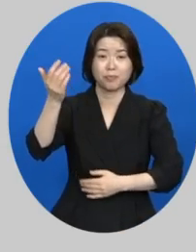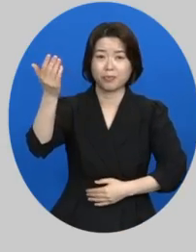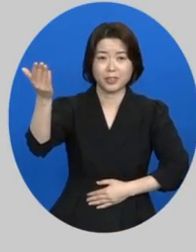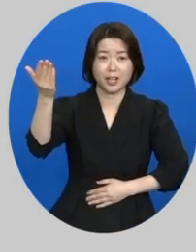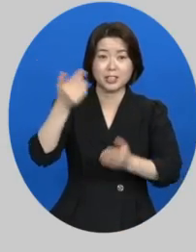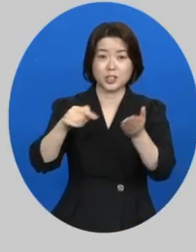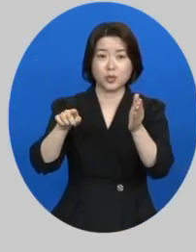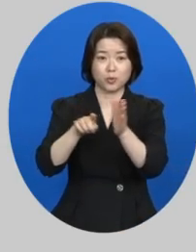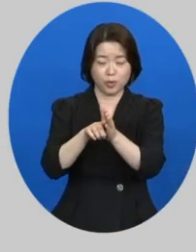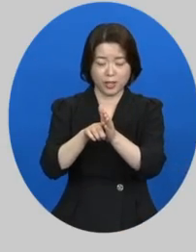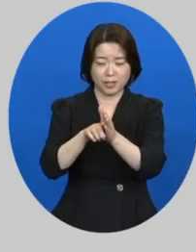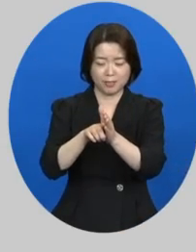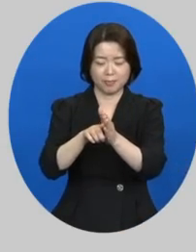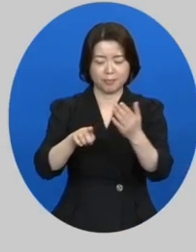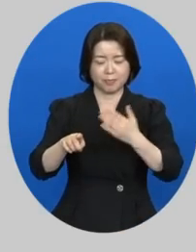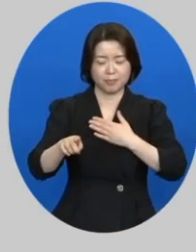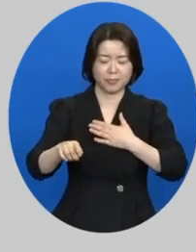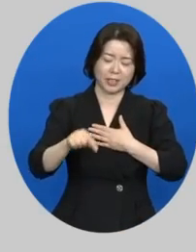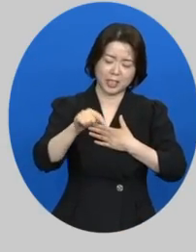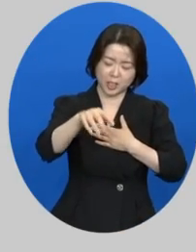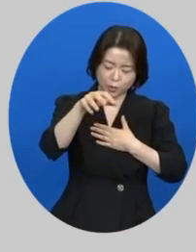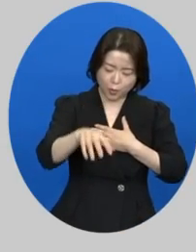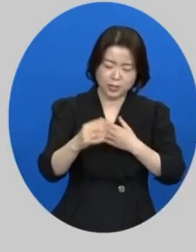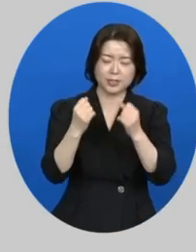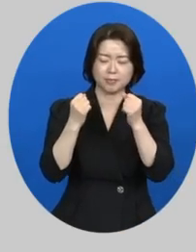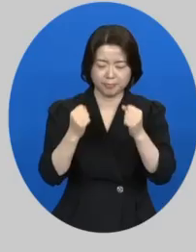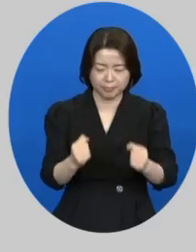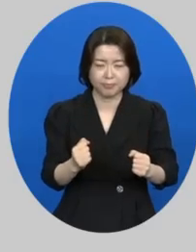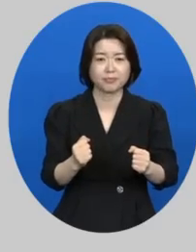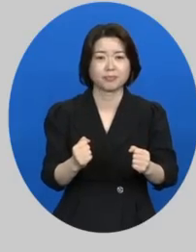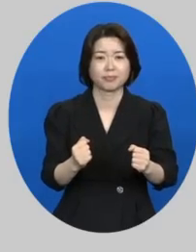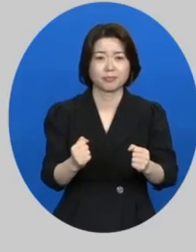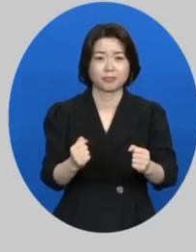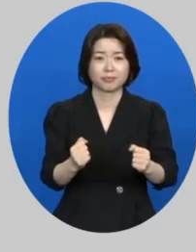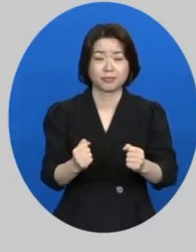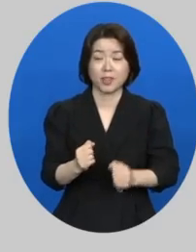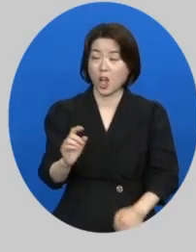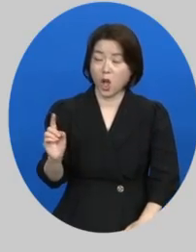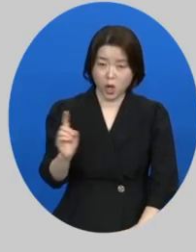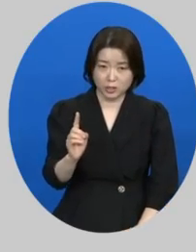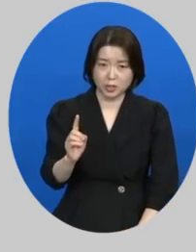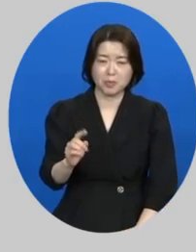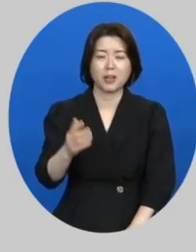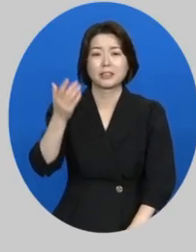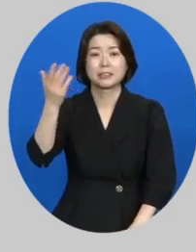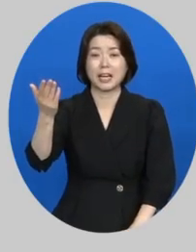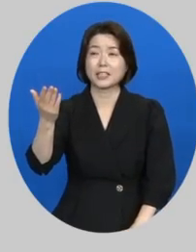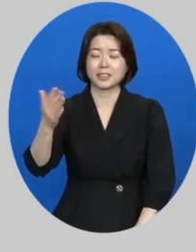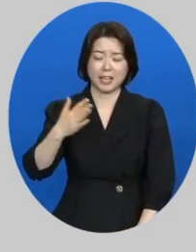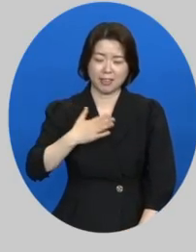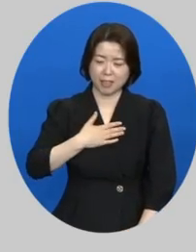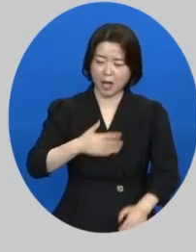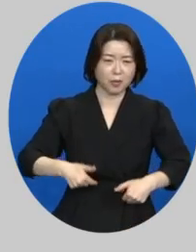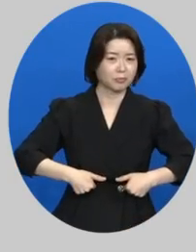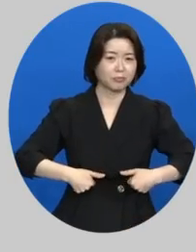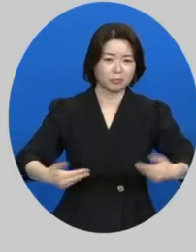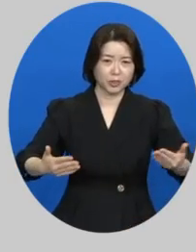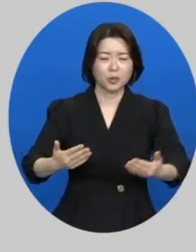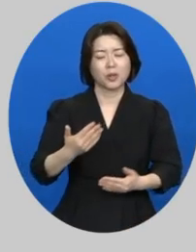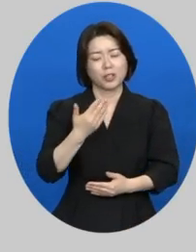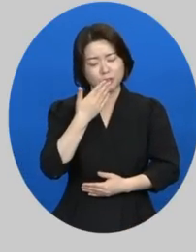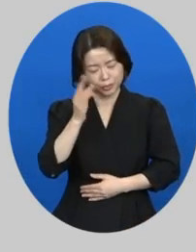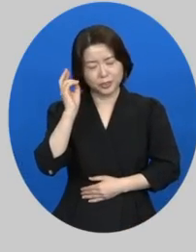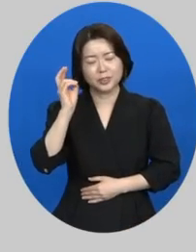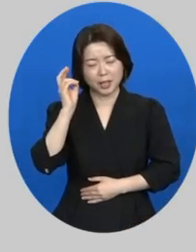당신을 위해 제가 이곳에 있습니다. 어쩌면 당신께 제가 필요하지